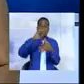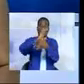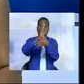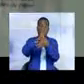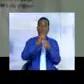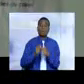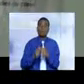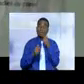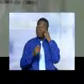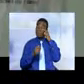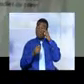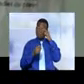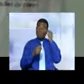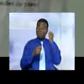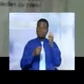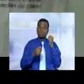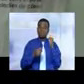Collier?